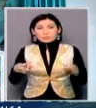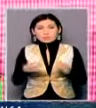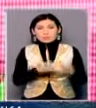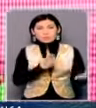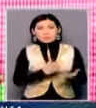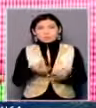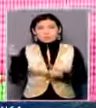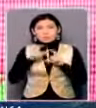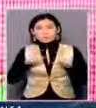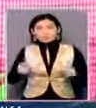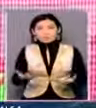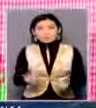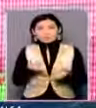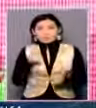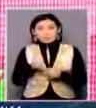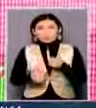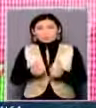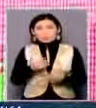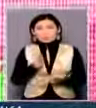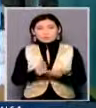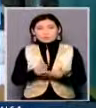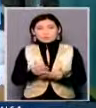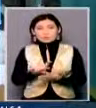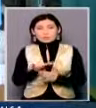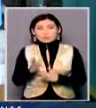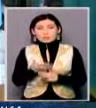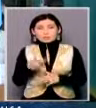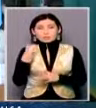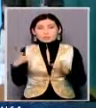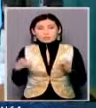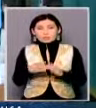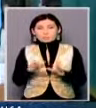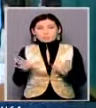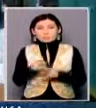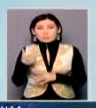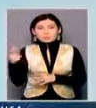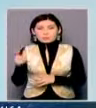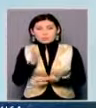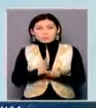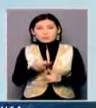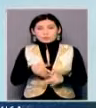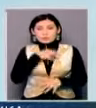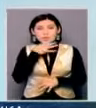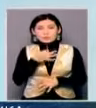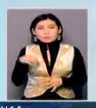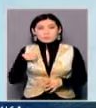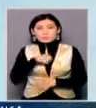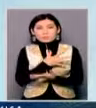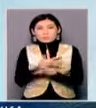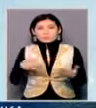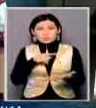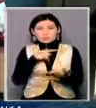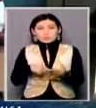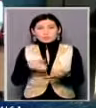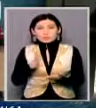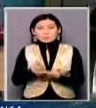этапов. Школьники, принявшие участие в ней, разделились на две группы по три человека. Они отвечали на самые разнообразные